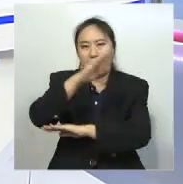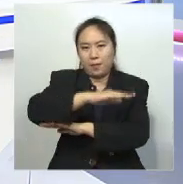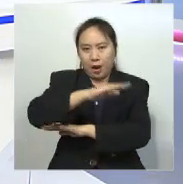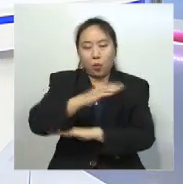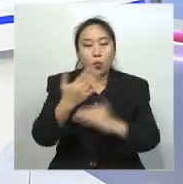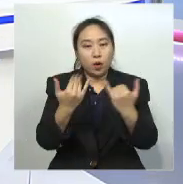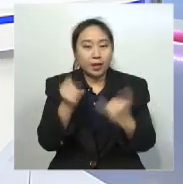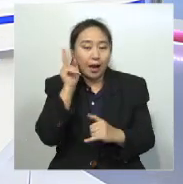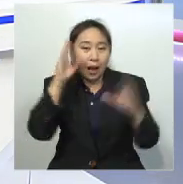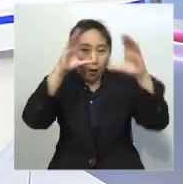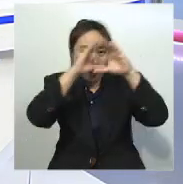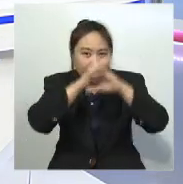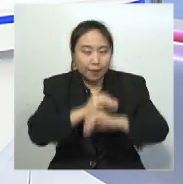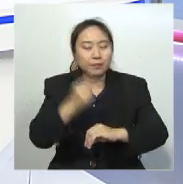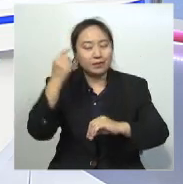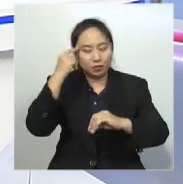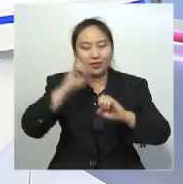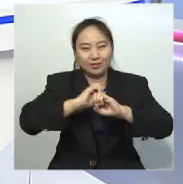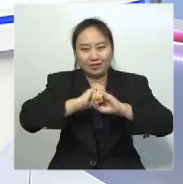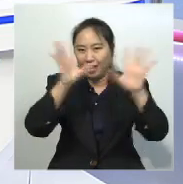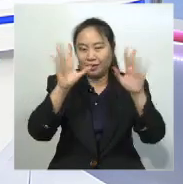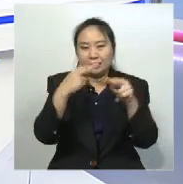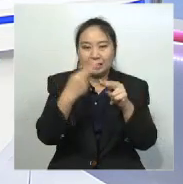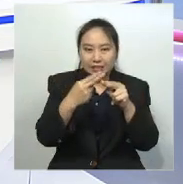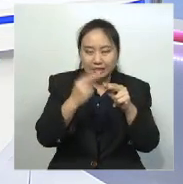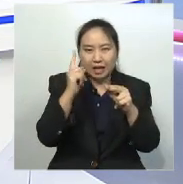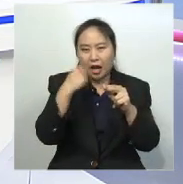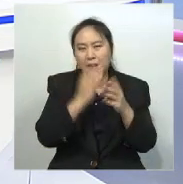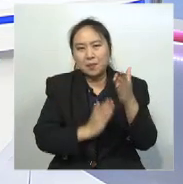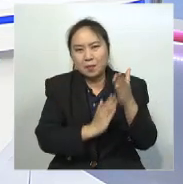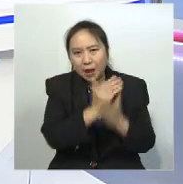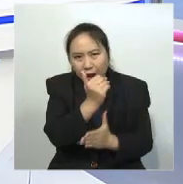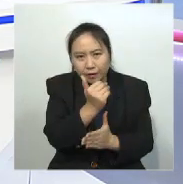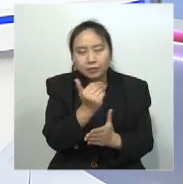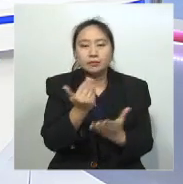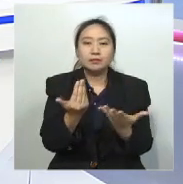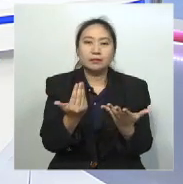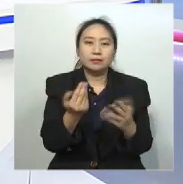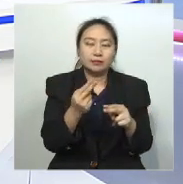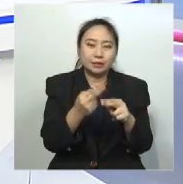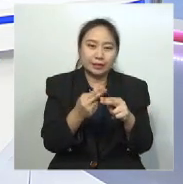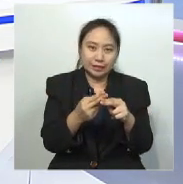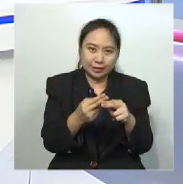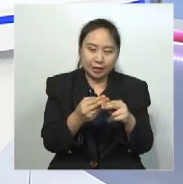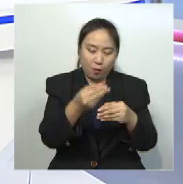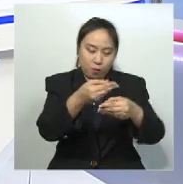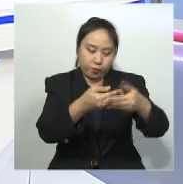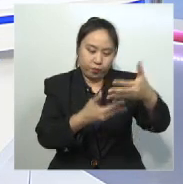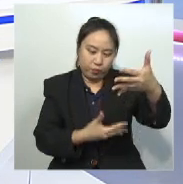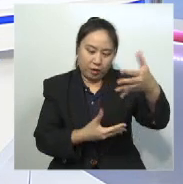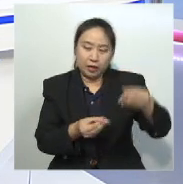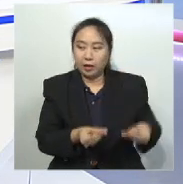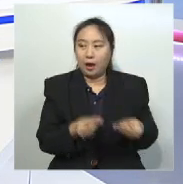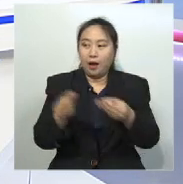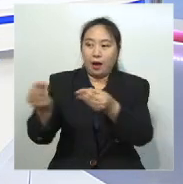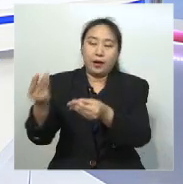นข่าวข้ามเอ็นวีทีวันนี้น่าจะมีความชัดเจนไม่ว่าจะเป็นรายชื่อผู้ที่ผ่านการคัดเลือกจากกกต.รวมถึงเป็นรายชื่อที่จะส่งไป